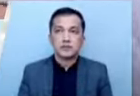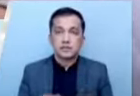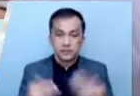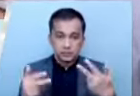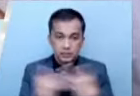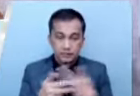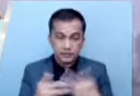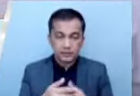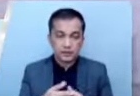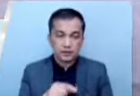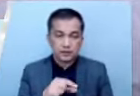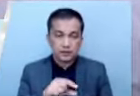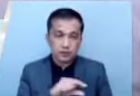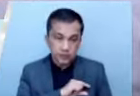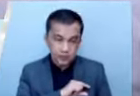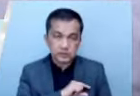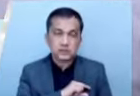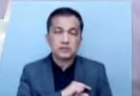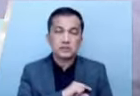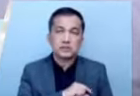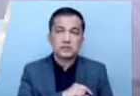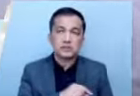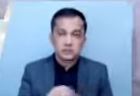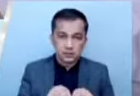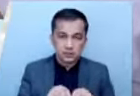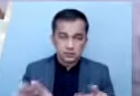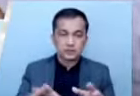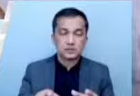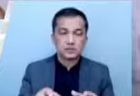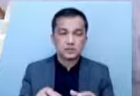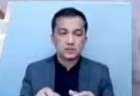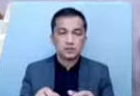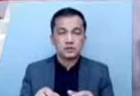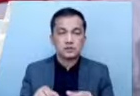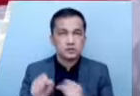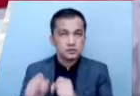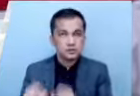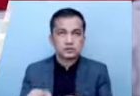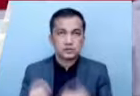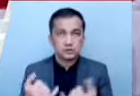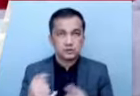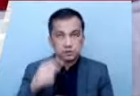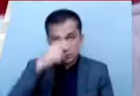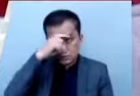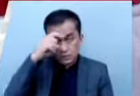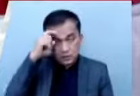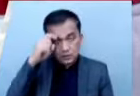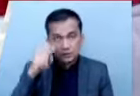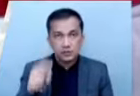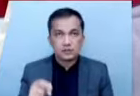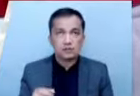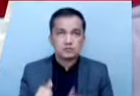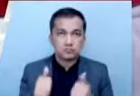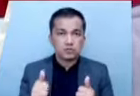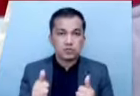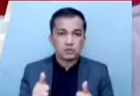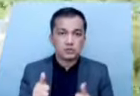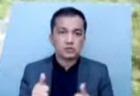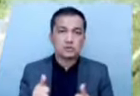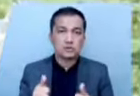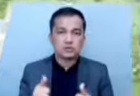na naka-deploy sa kalsada during this summer, nasa magandang kondisyon at magandang